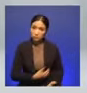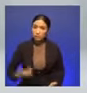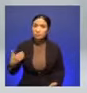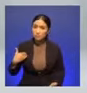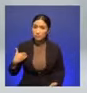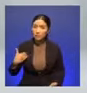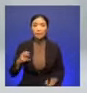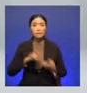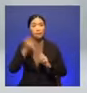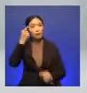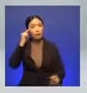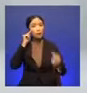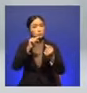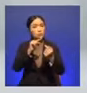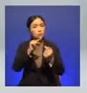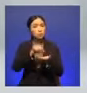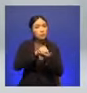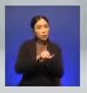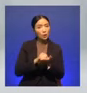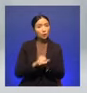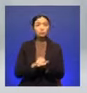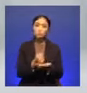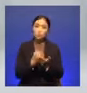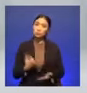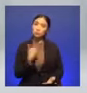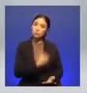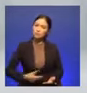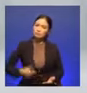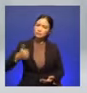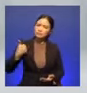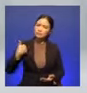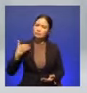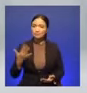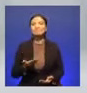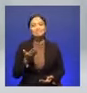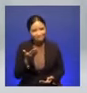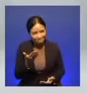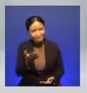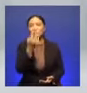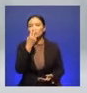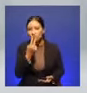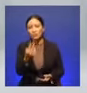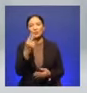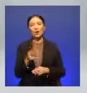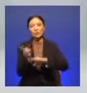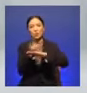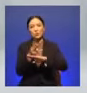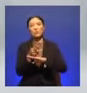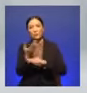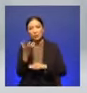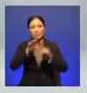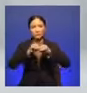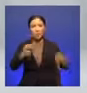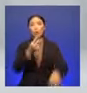าเรื่องการเข้าถึงการมีสุขภาวะที่ดีหรือเปล่าก็ต้องขอเชิญทุกท่านเข้าไปชมวิดิทัศน์นะคะ